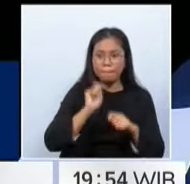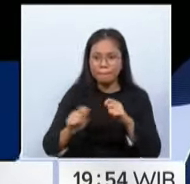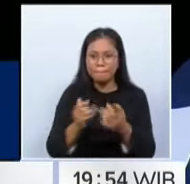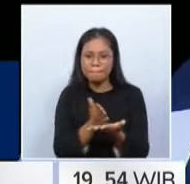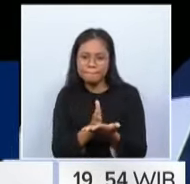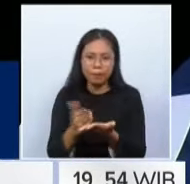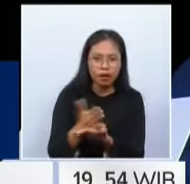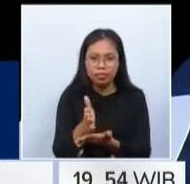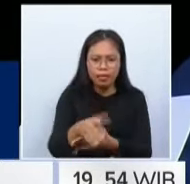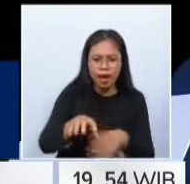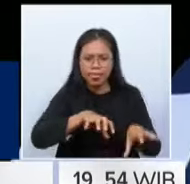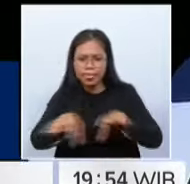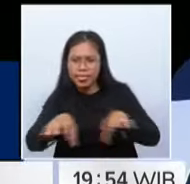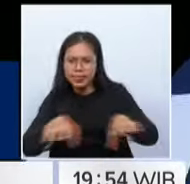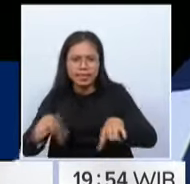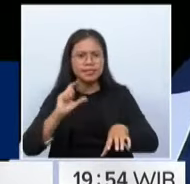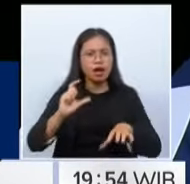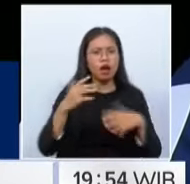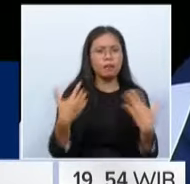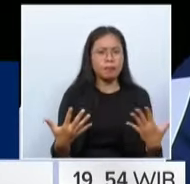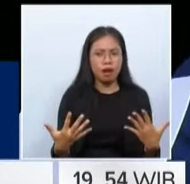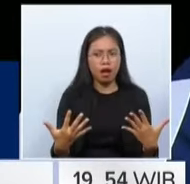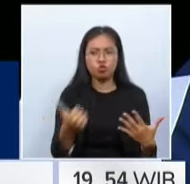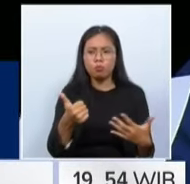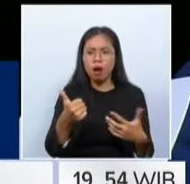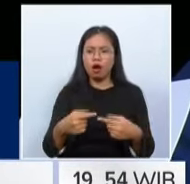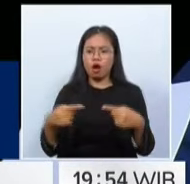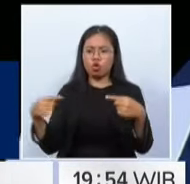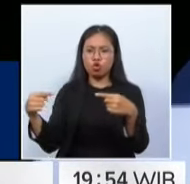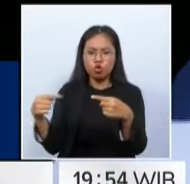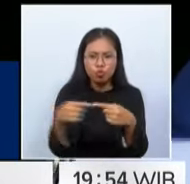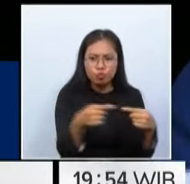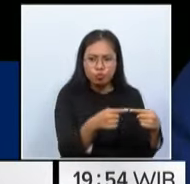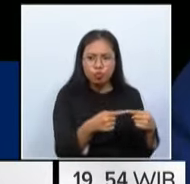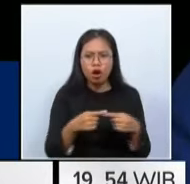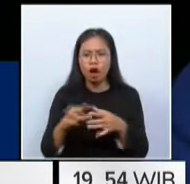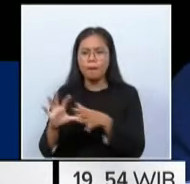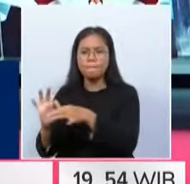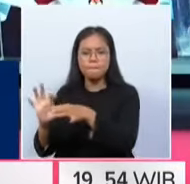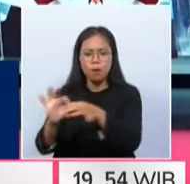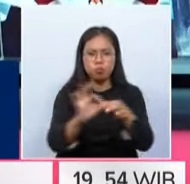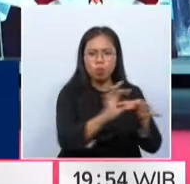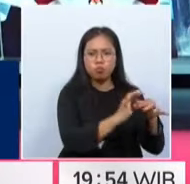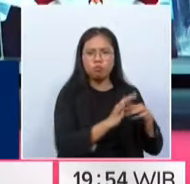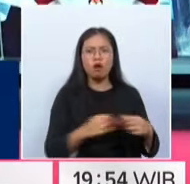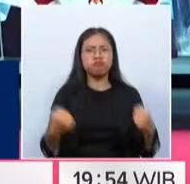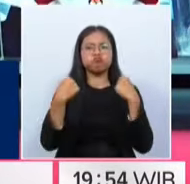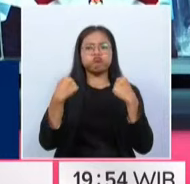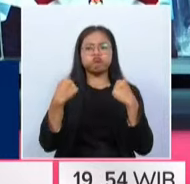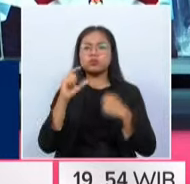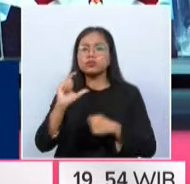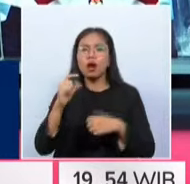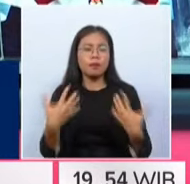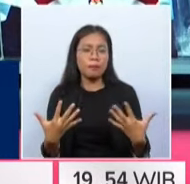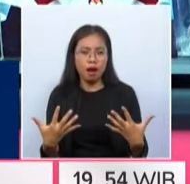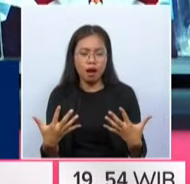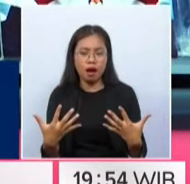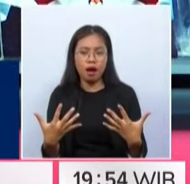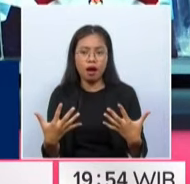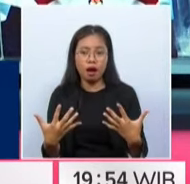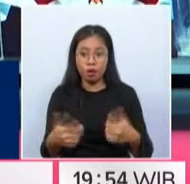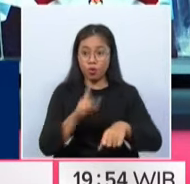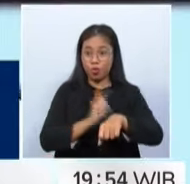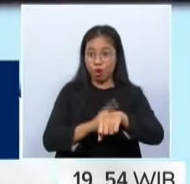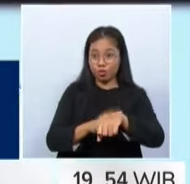konkret dalam memperkuat kerja sama tersebut Wak menjawab 2 menit Pak Prabowo kami